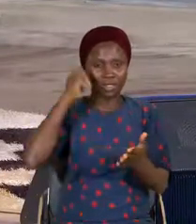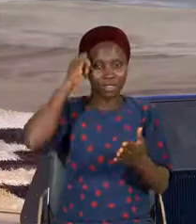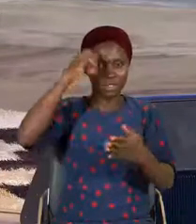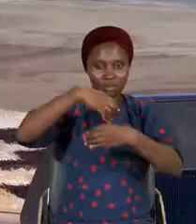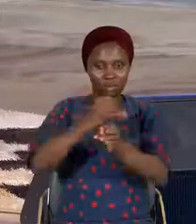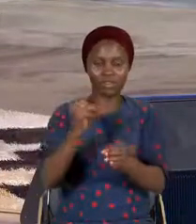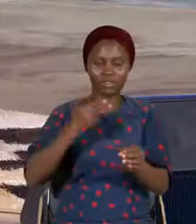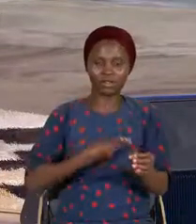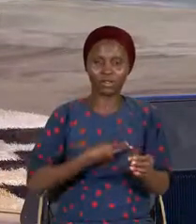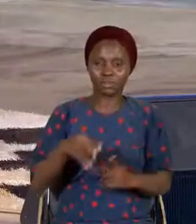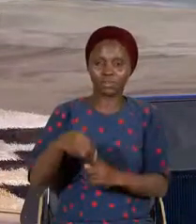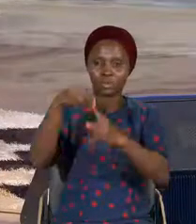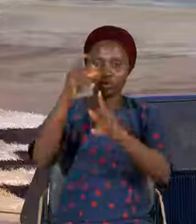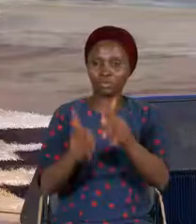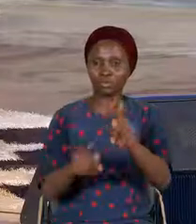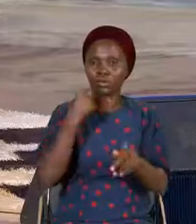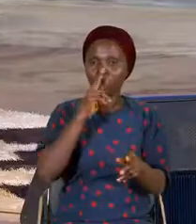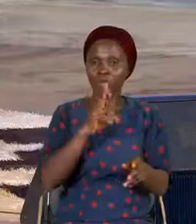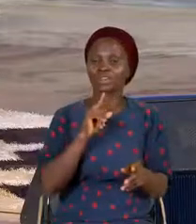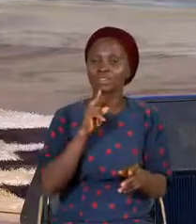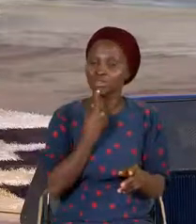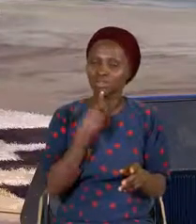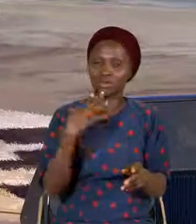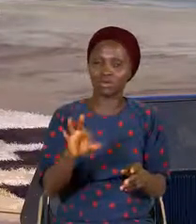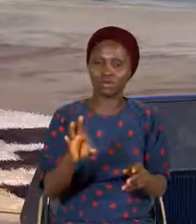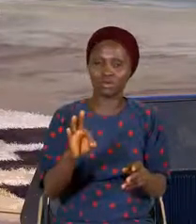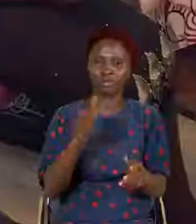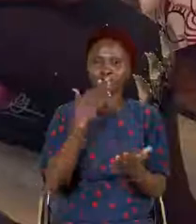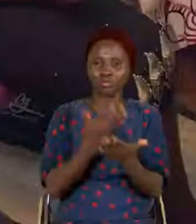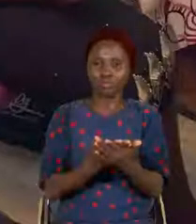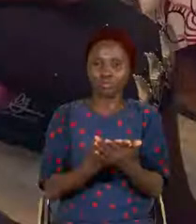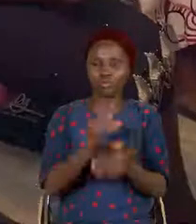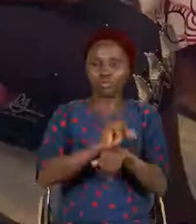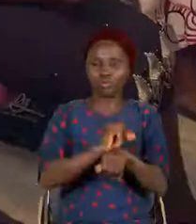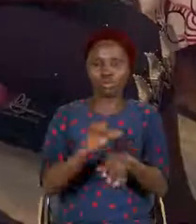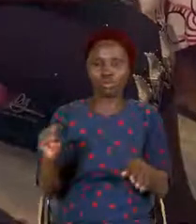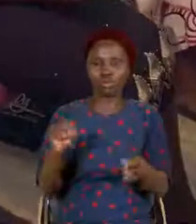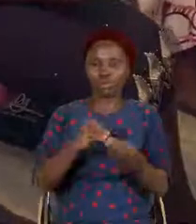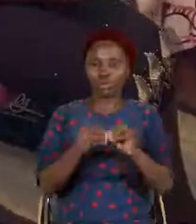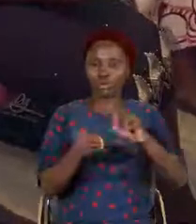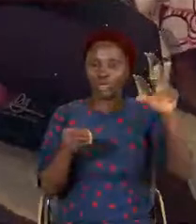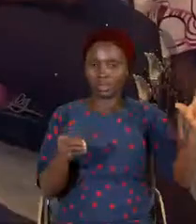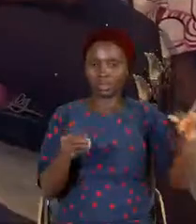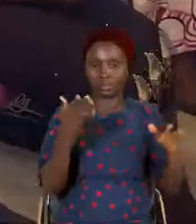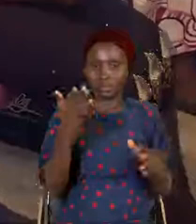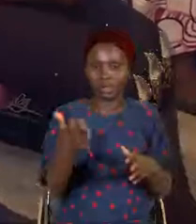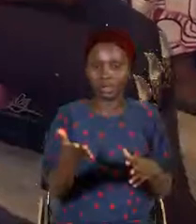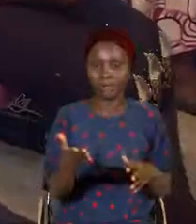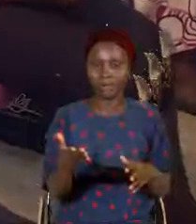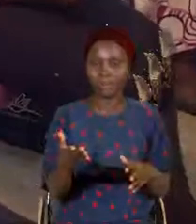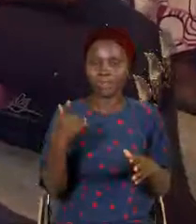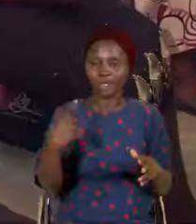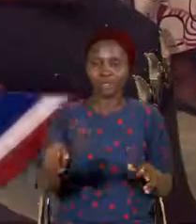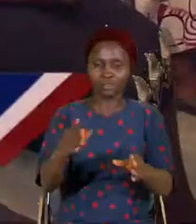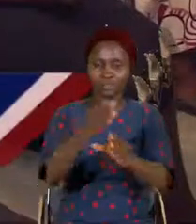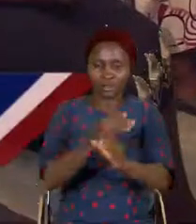Et fait de nous des hommes particuliers, zélés pour les bonnes œuvres. Troisième élément ici,